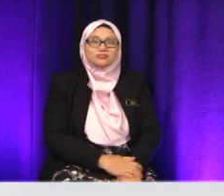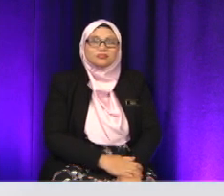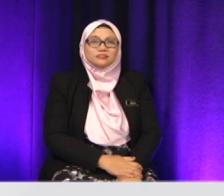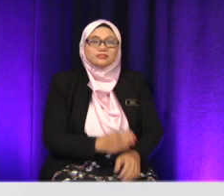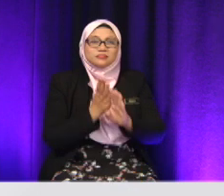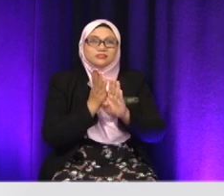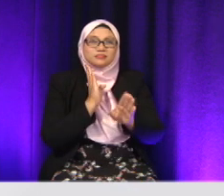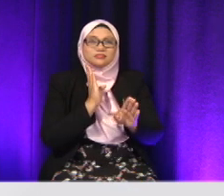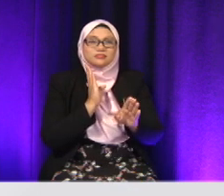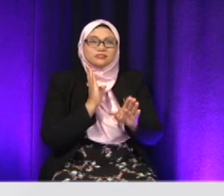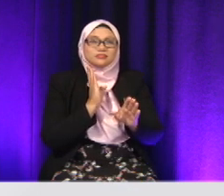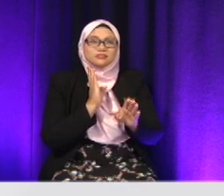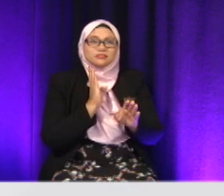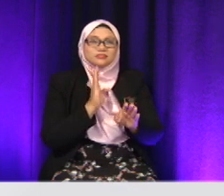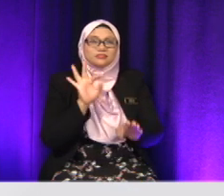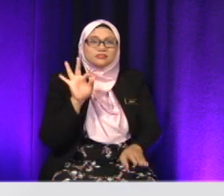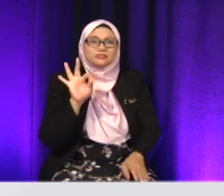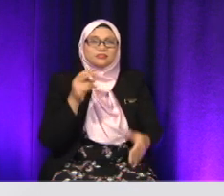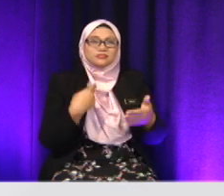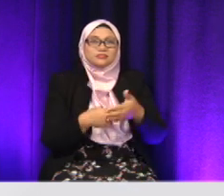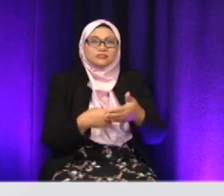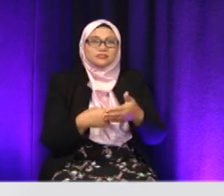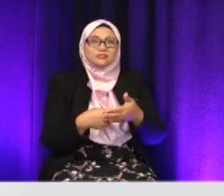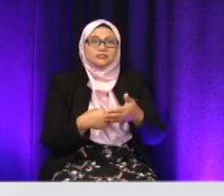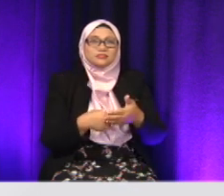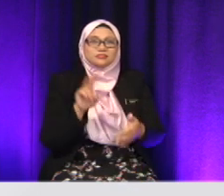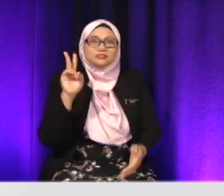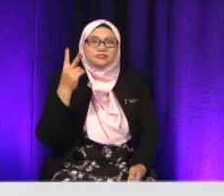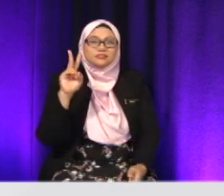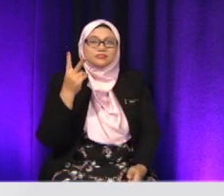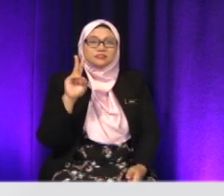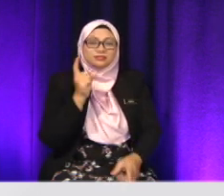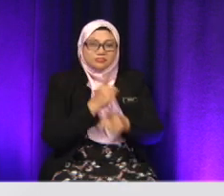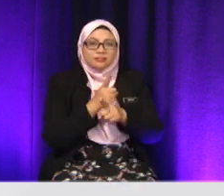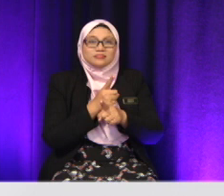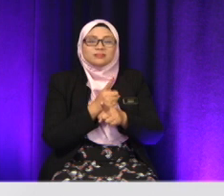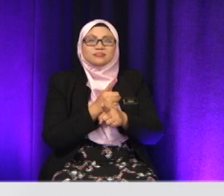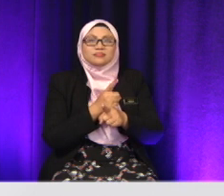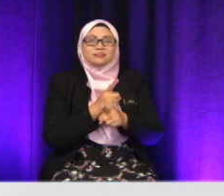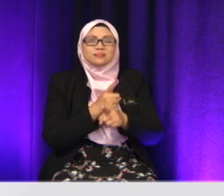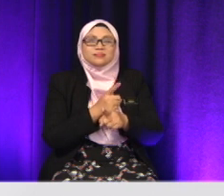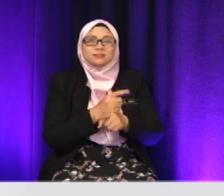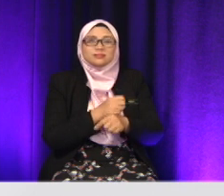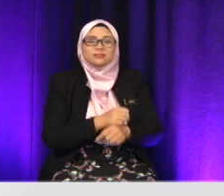Paris 9 single baris 12 ah betul oke